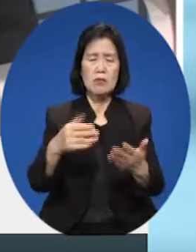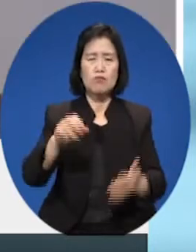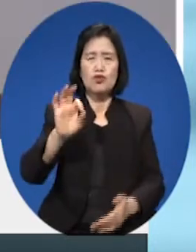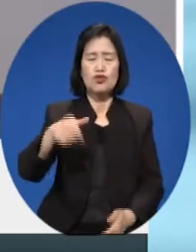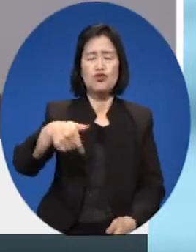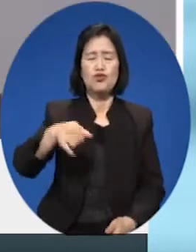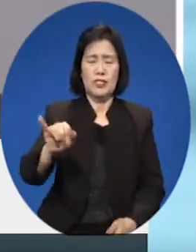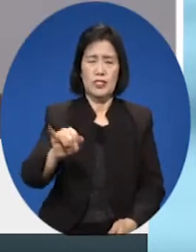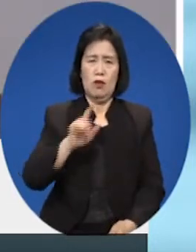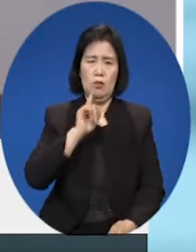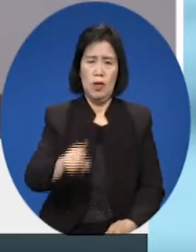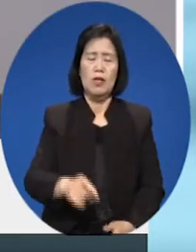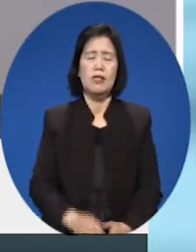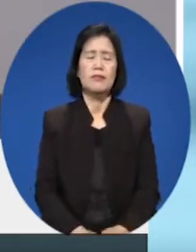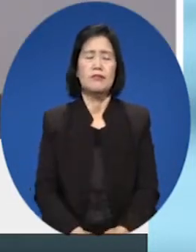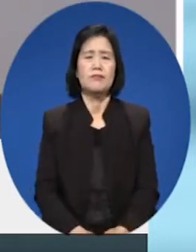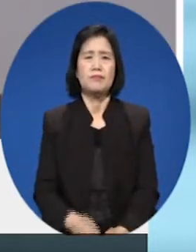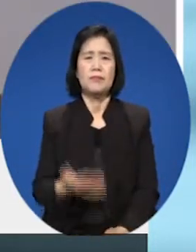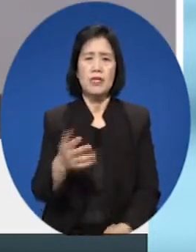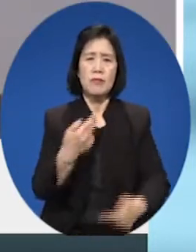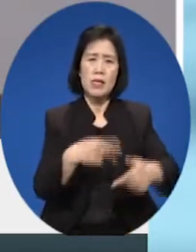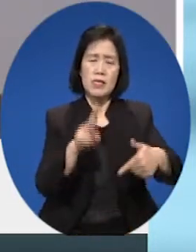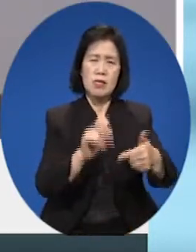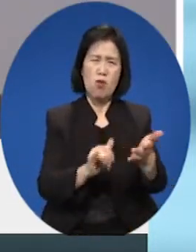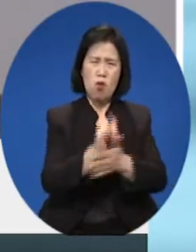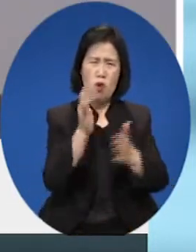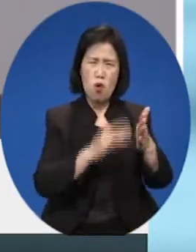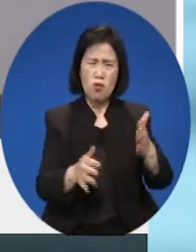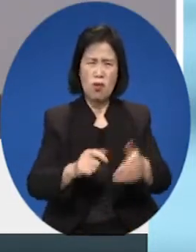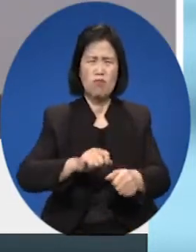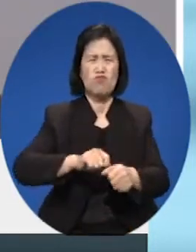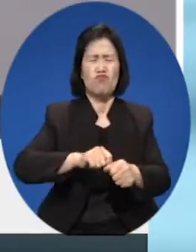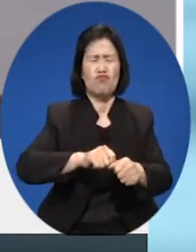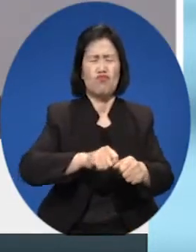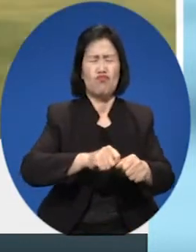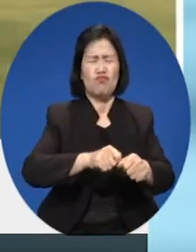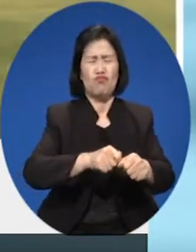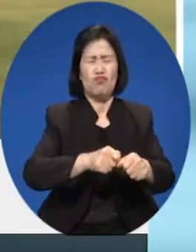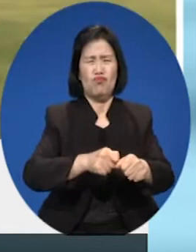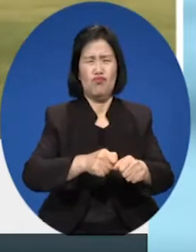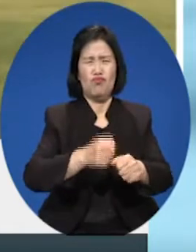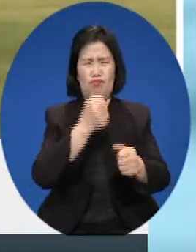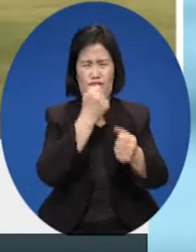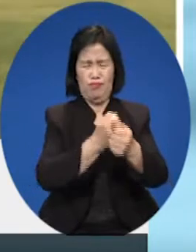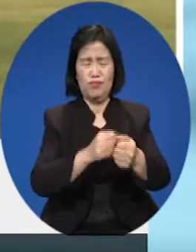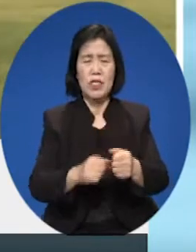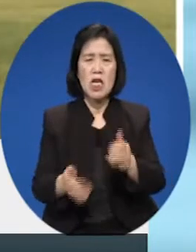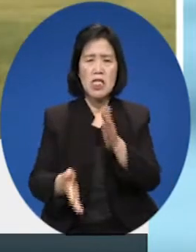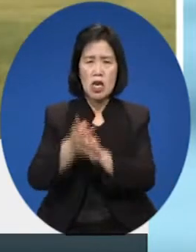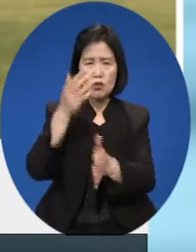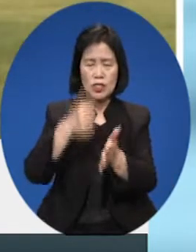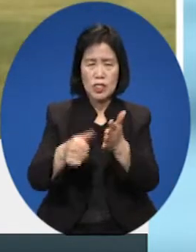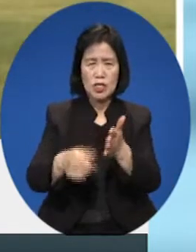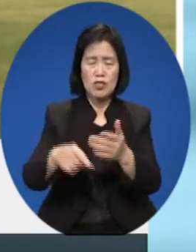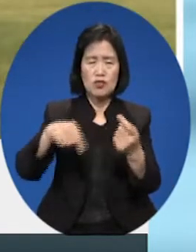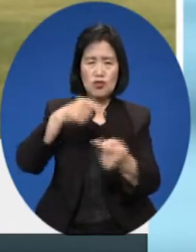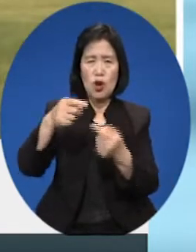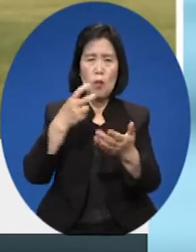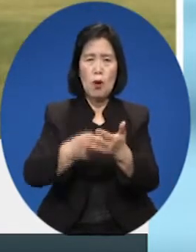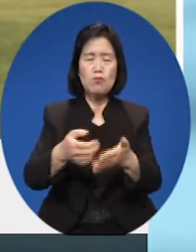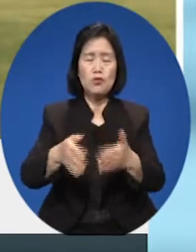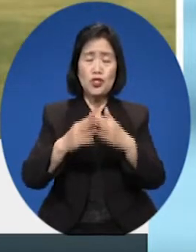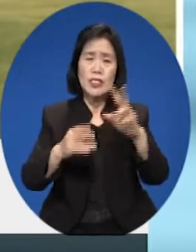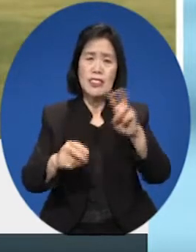주장을 하고 있는데요 하지만 이건 2.0 황소의 5 무리수 라고 볼 수가 있습니다 아 체육시설 설치 운영에 관한 법률 제